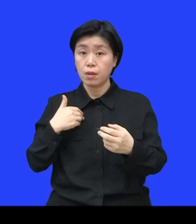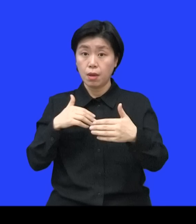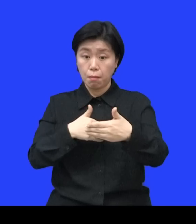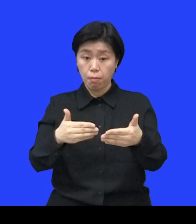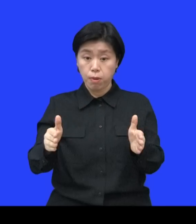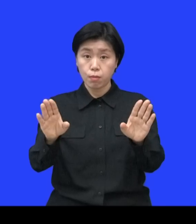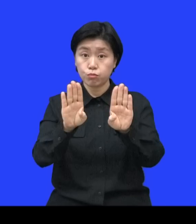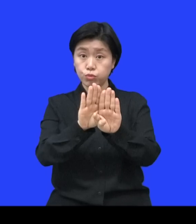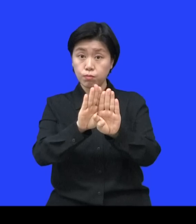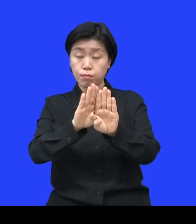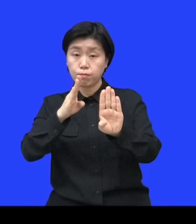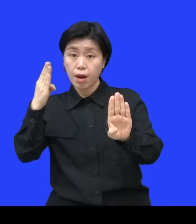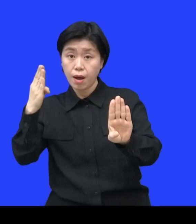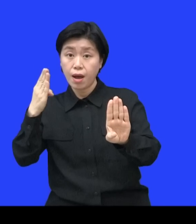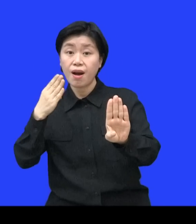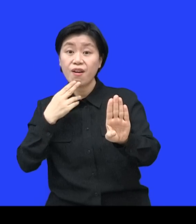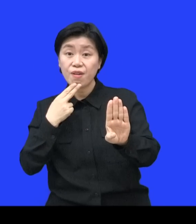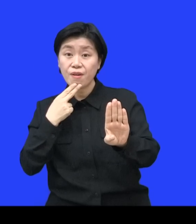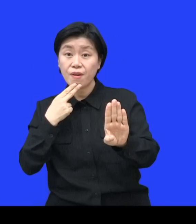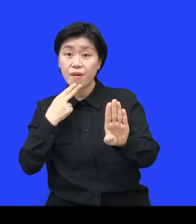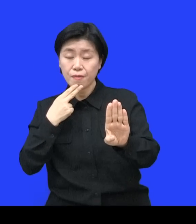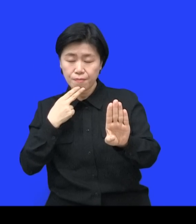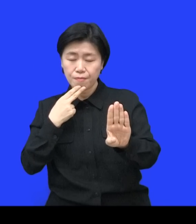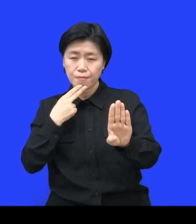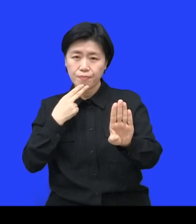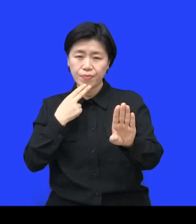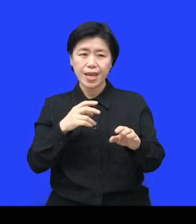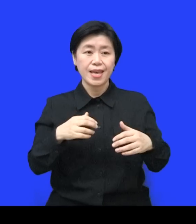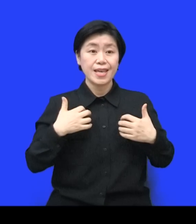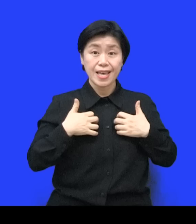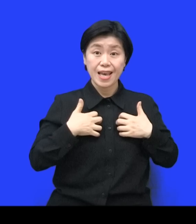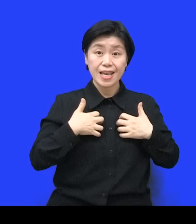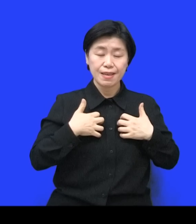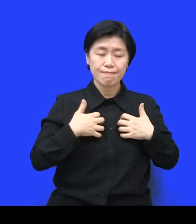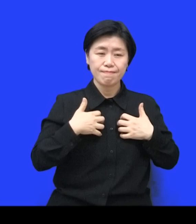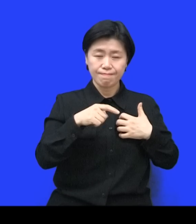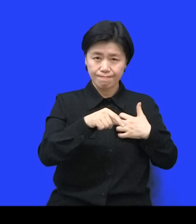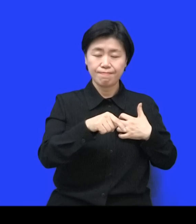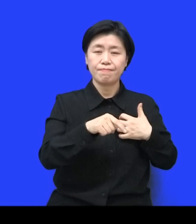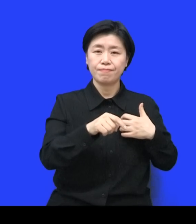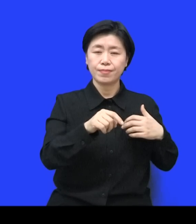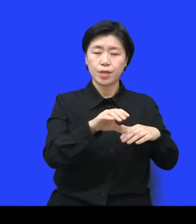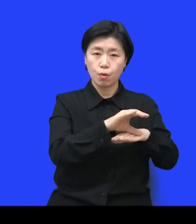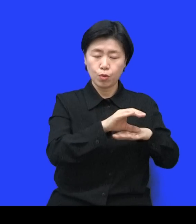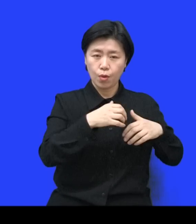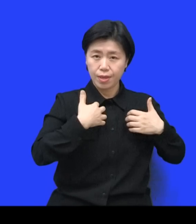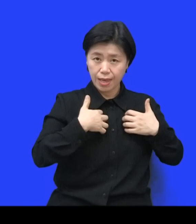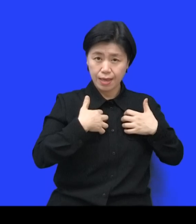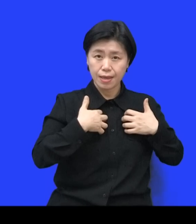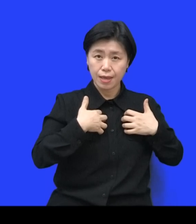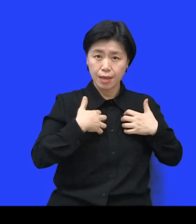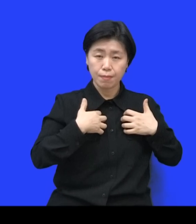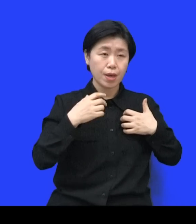네. 게임 소리를 다 줄이고 예. 동시에 설교를 틀어놓으면